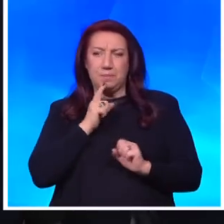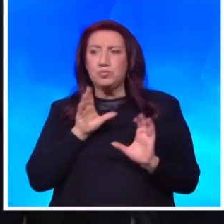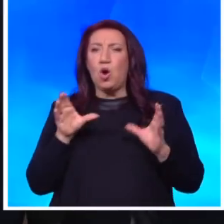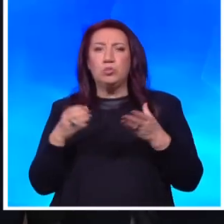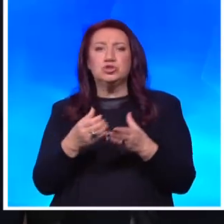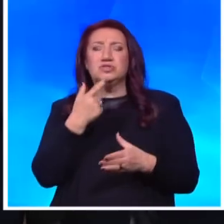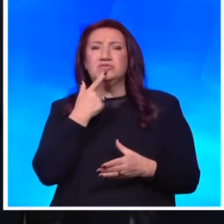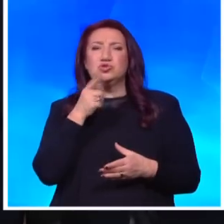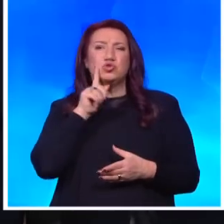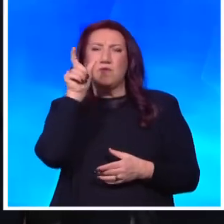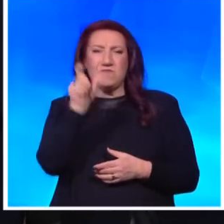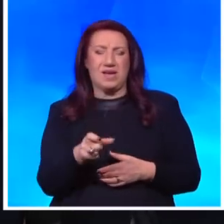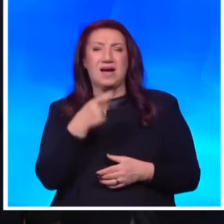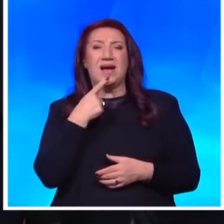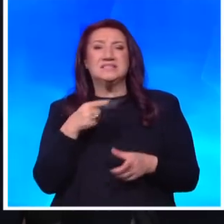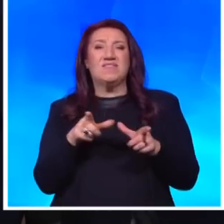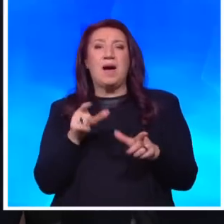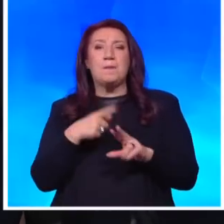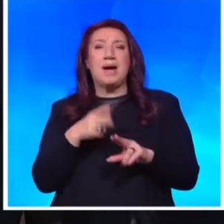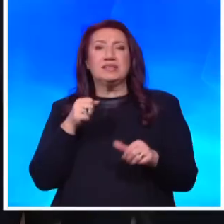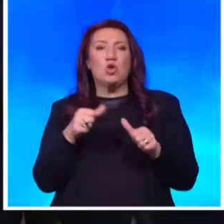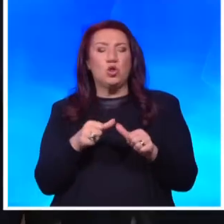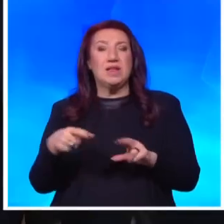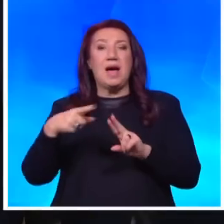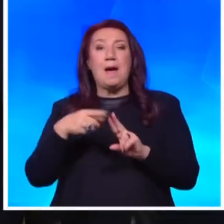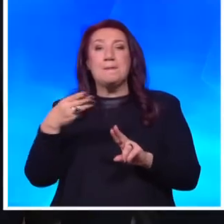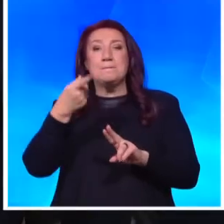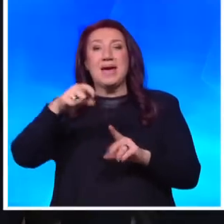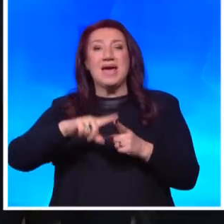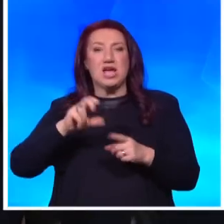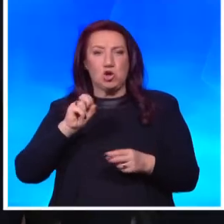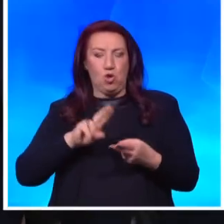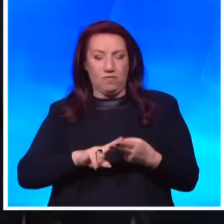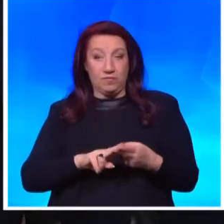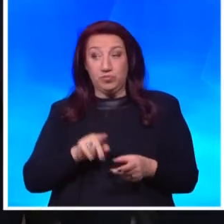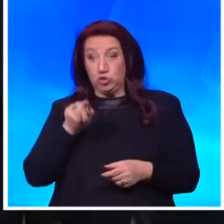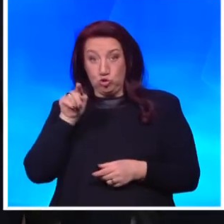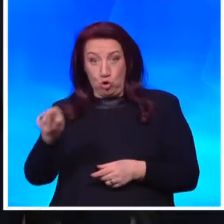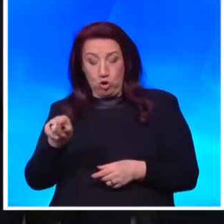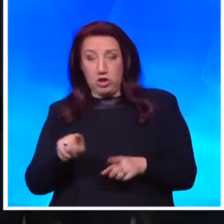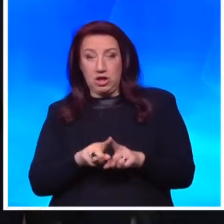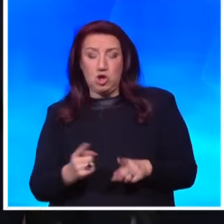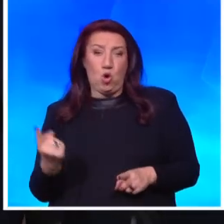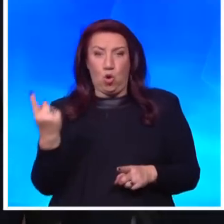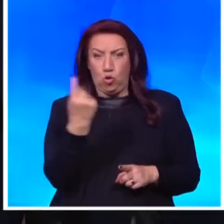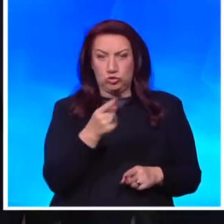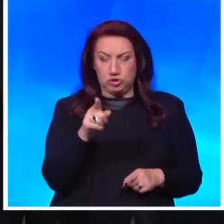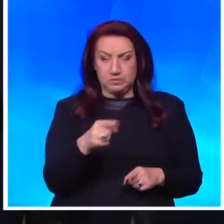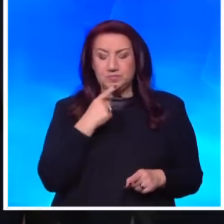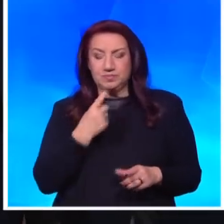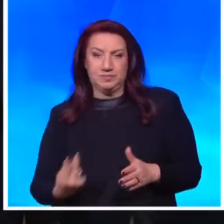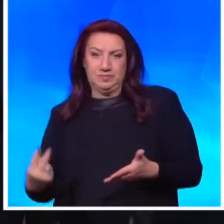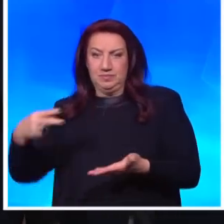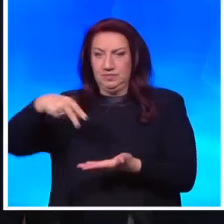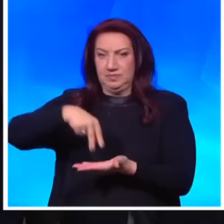Това същество, както и другото подобно същество, в момента в който станат и излязат да говорят от